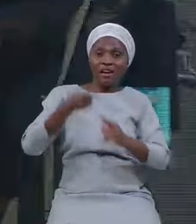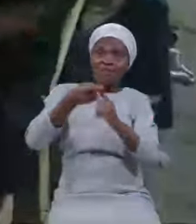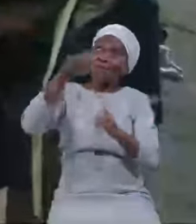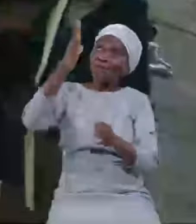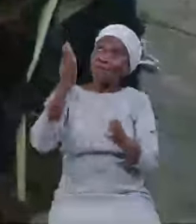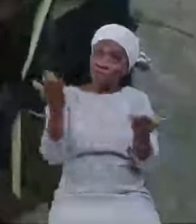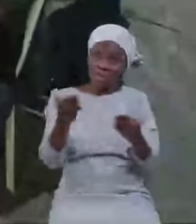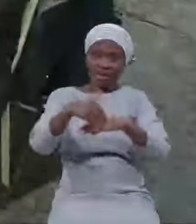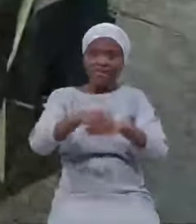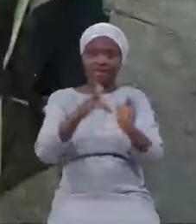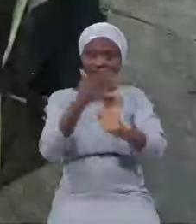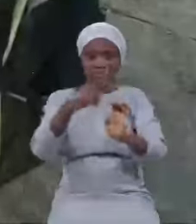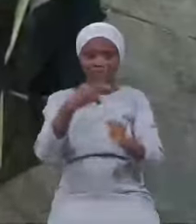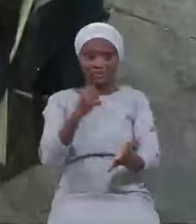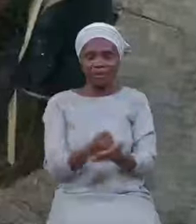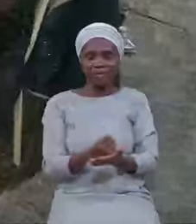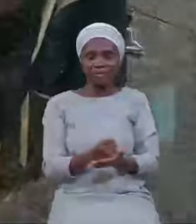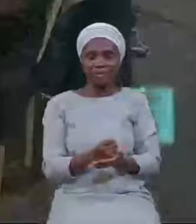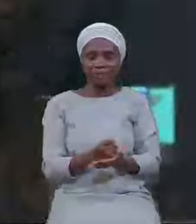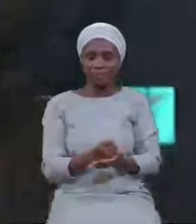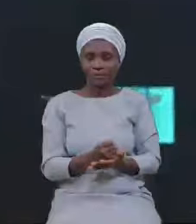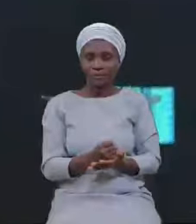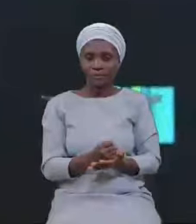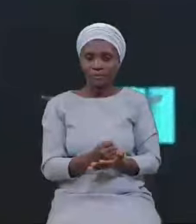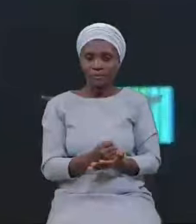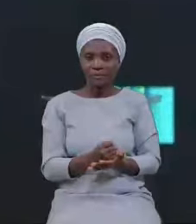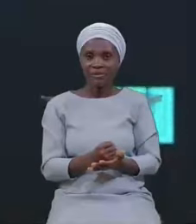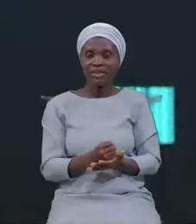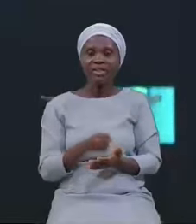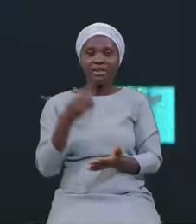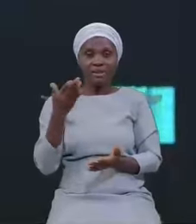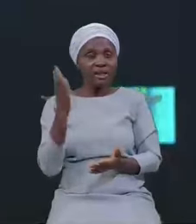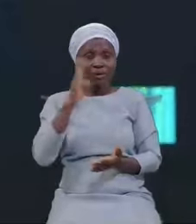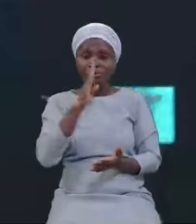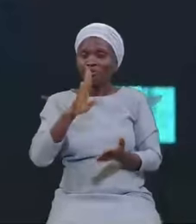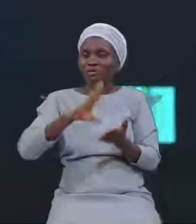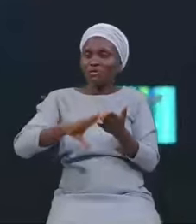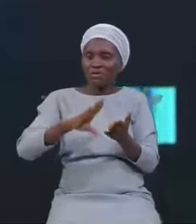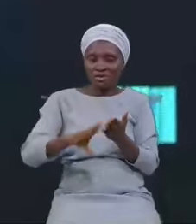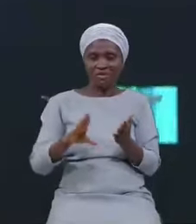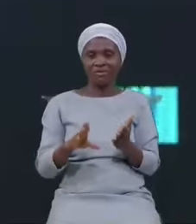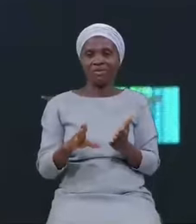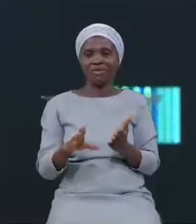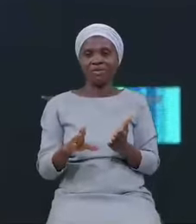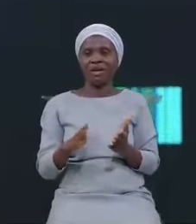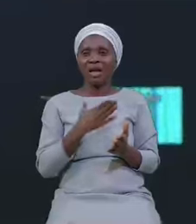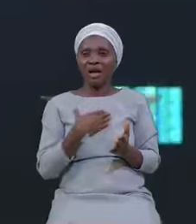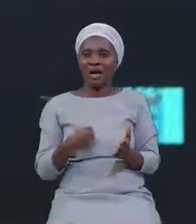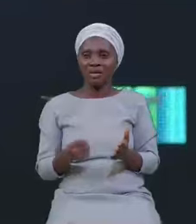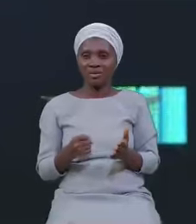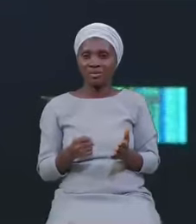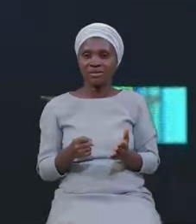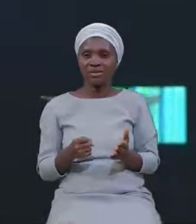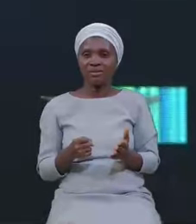Jésus. Une vie pardonnée, une vie libérée, une vie bien fournie, venant